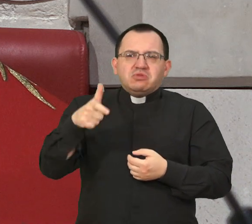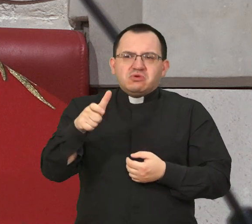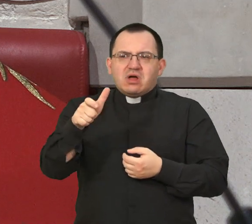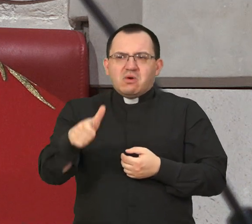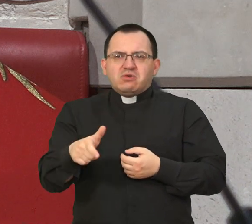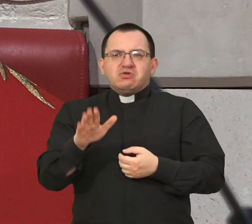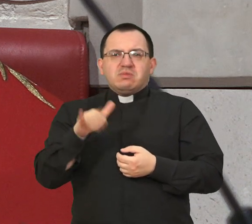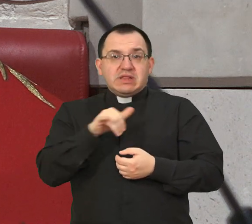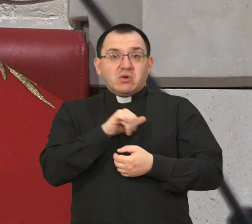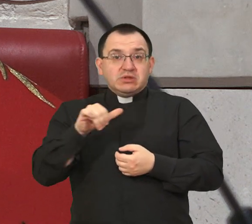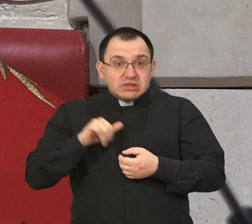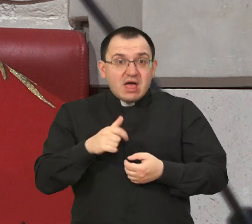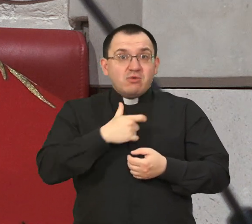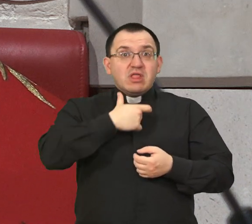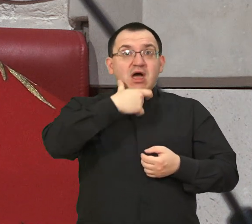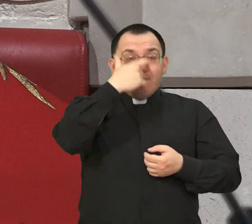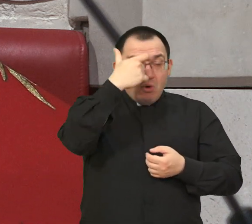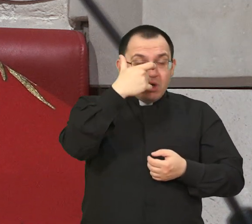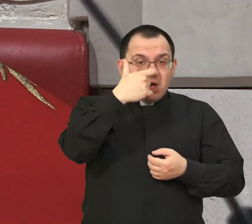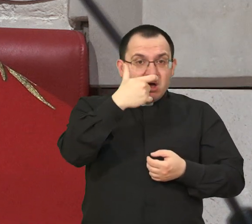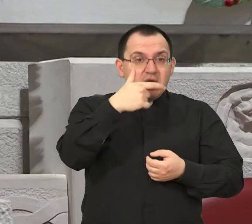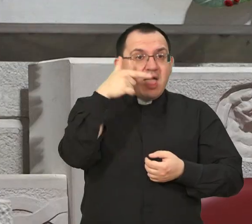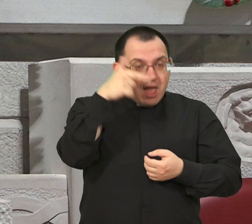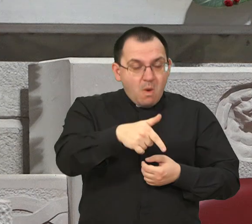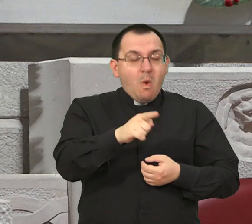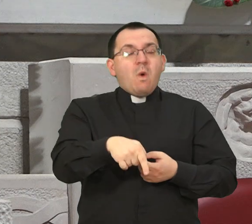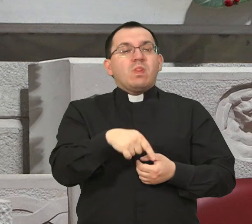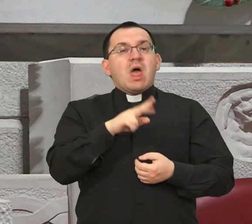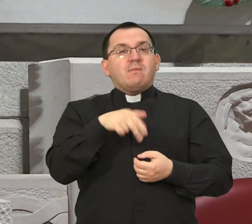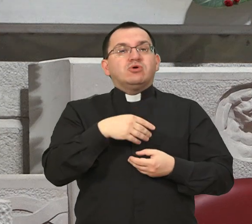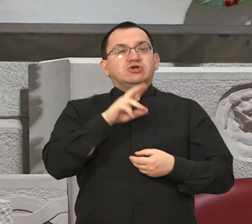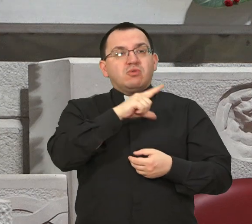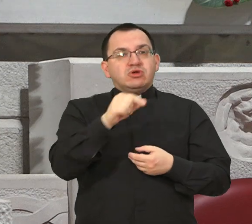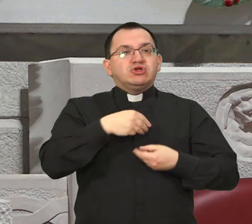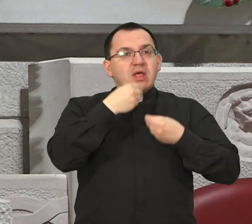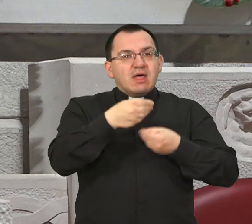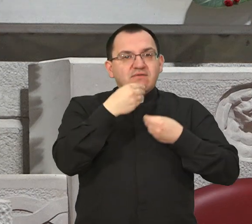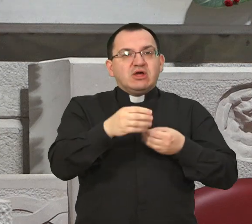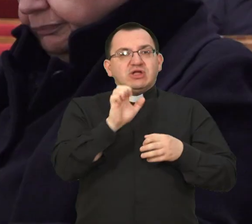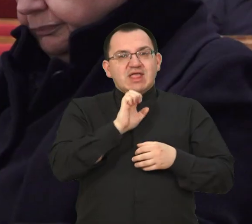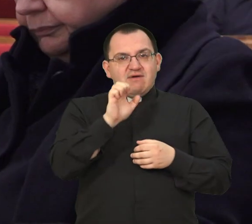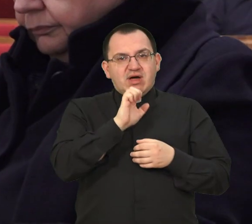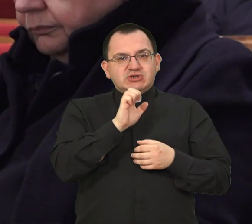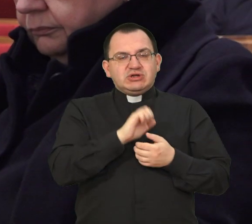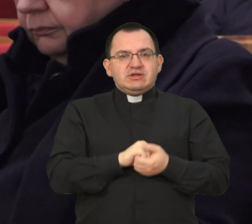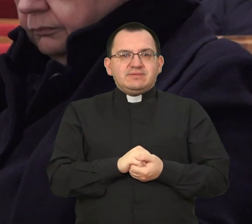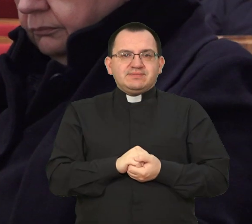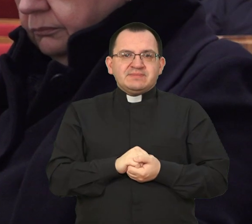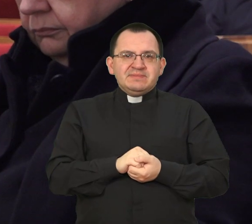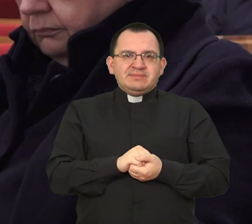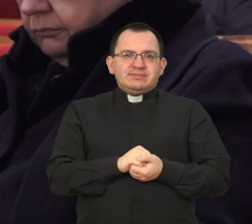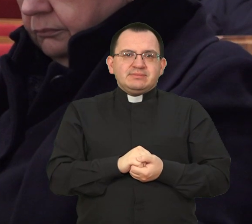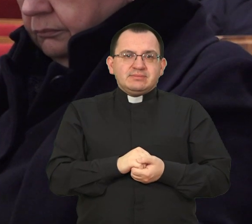samo na Boga, možemo ići i navještati evanđelje. Nadalje je